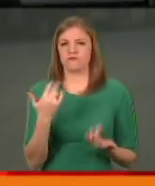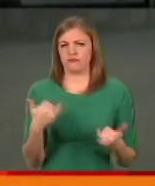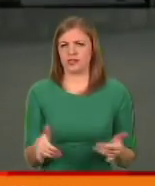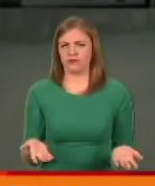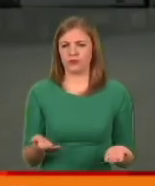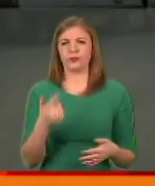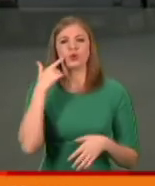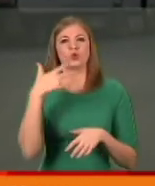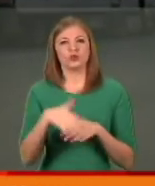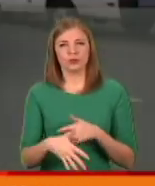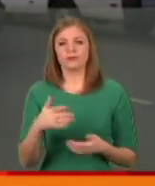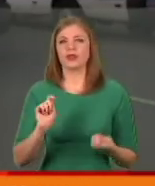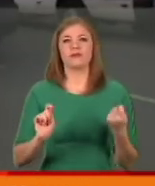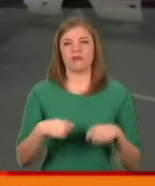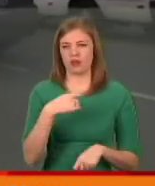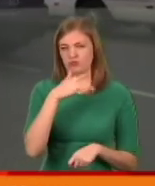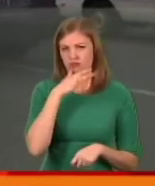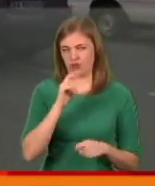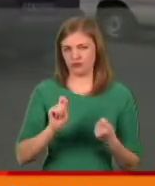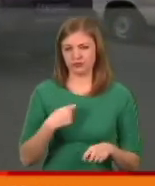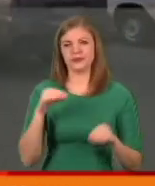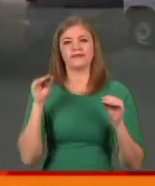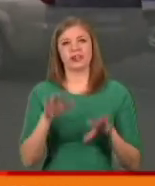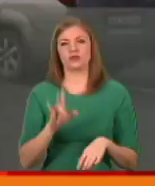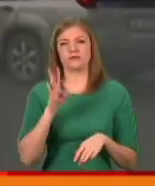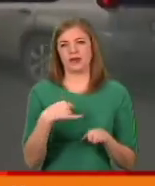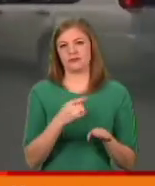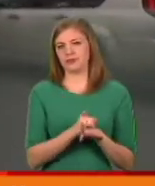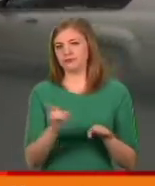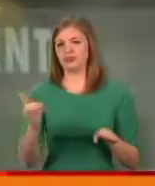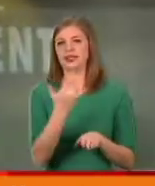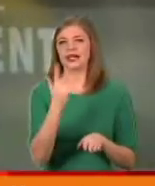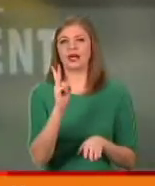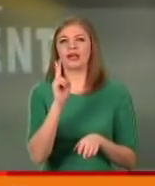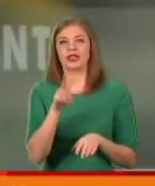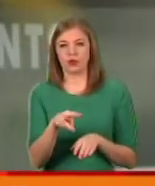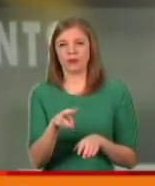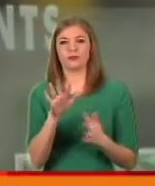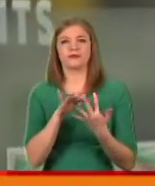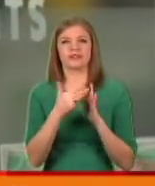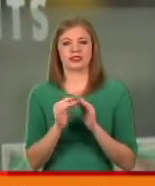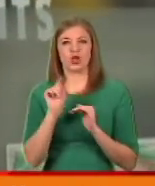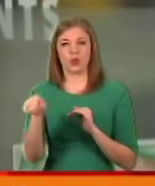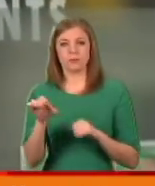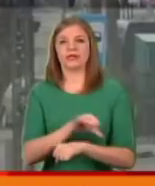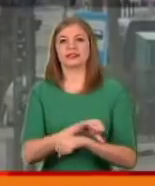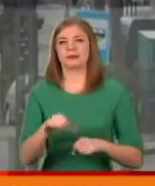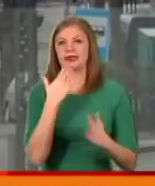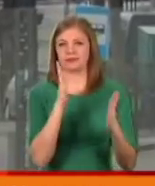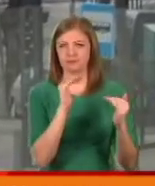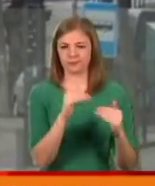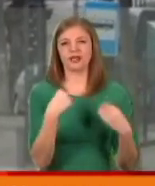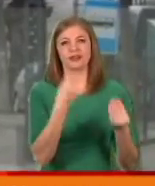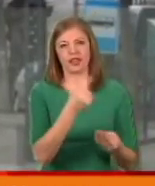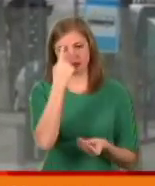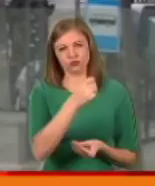дивно. Розуміємо, марно гаємо час. Вирішуємо від'їхати на кілька кілометрів від посту в село. З митниками прощаємось, даємо